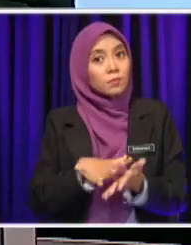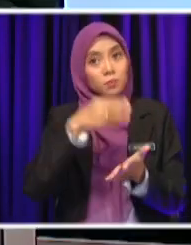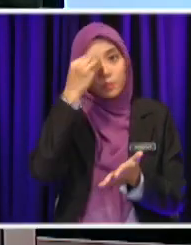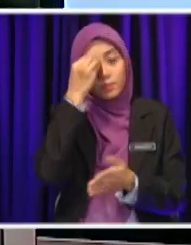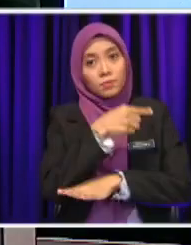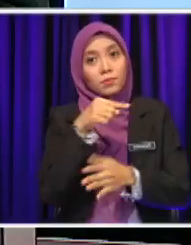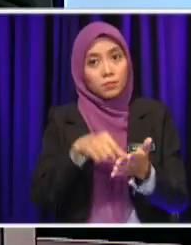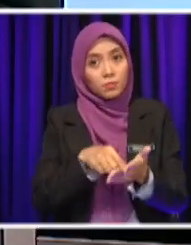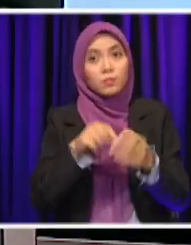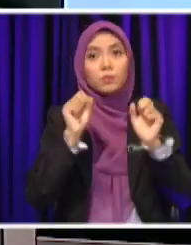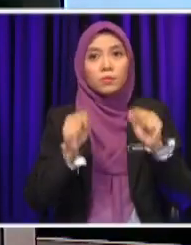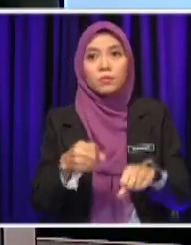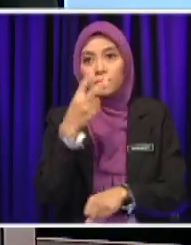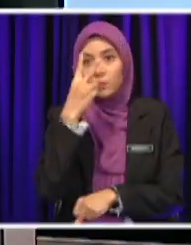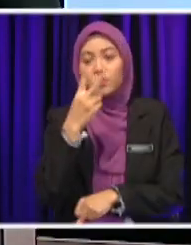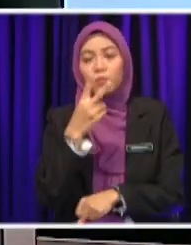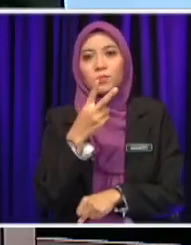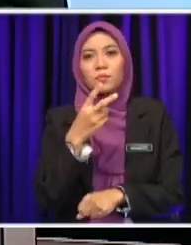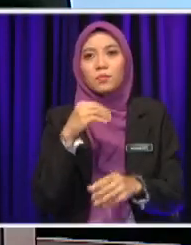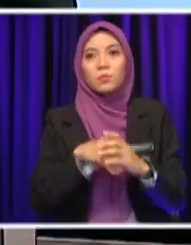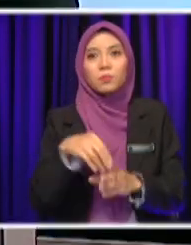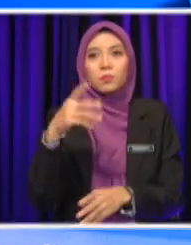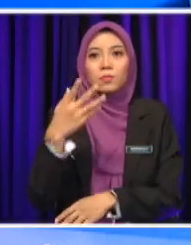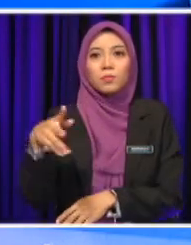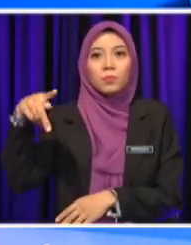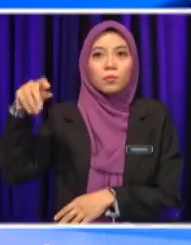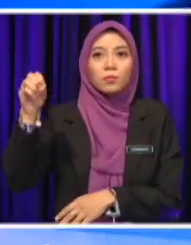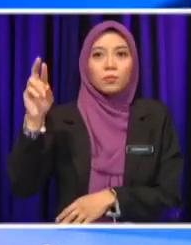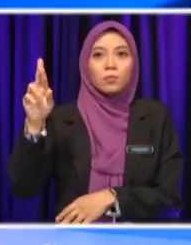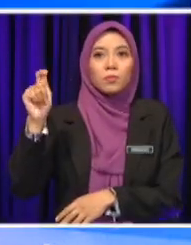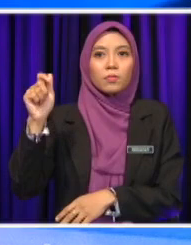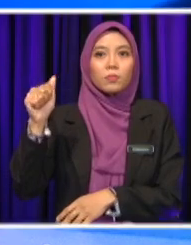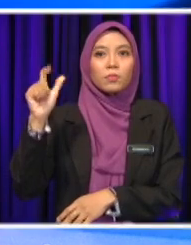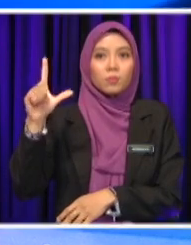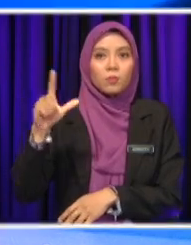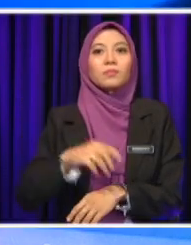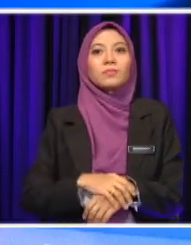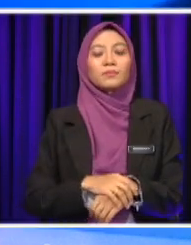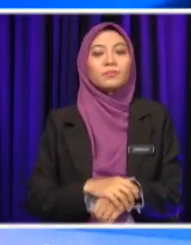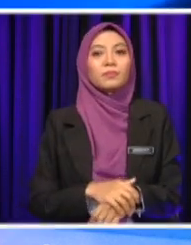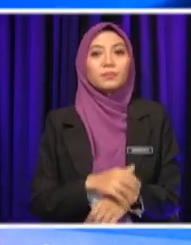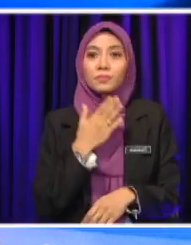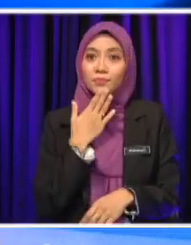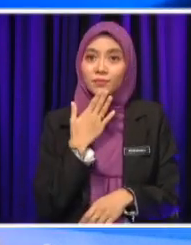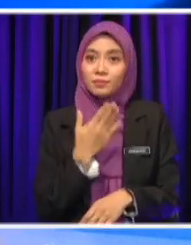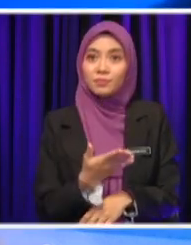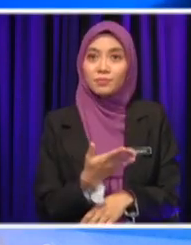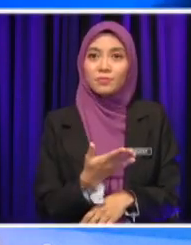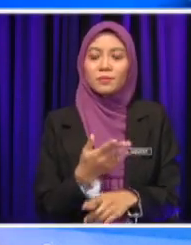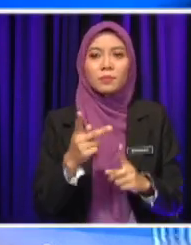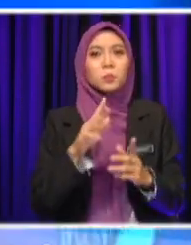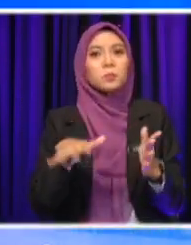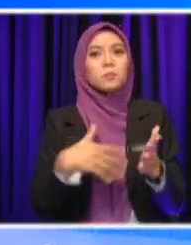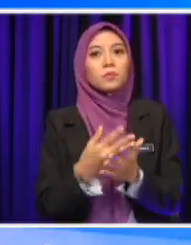di portal Delima, Aiman. Baik, kita nak ucapkan terima kasih kepada Cikgu Ahmad Syaril dan kepada murid-murid kita